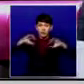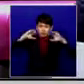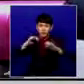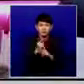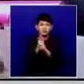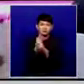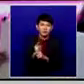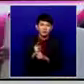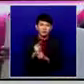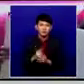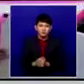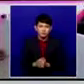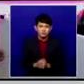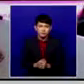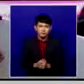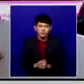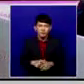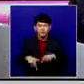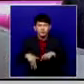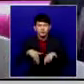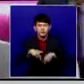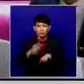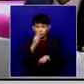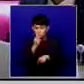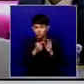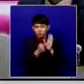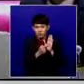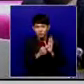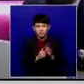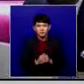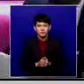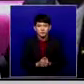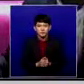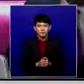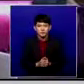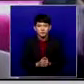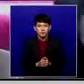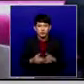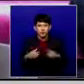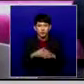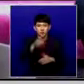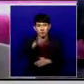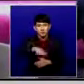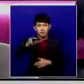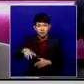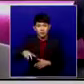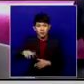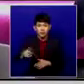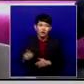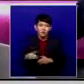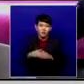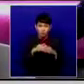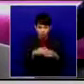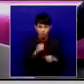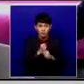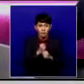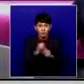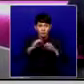นี้เลยนะให้พี่น้องประชาชนดูไว้เลยนะครับและพรรคเพื่อไทยเข้ามาก็จะทำตามนี้ได้แน่น